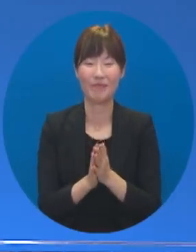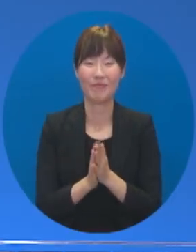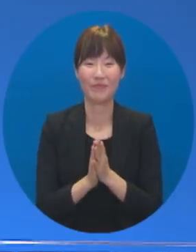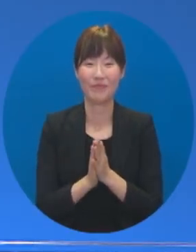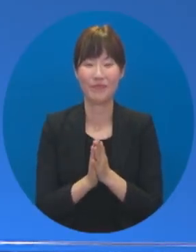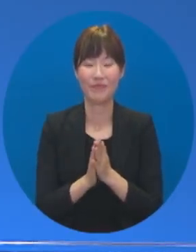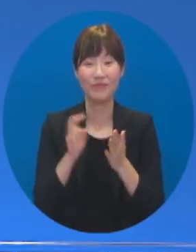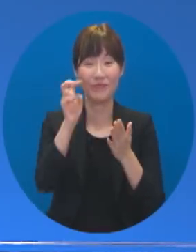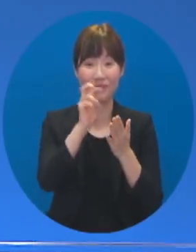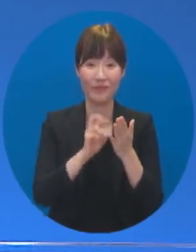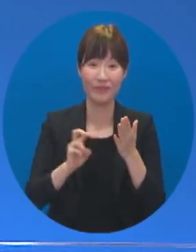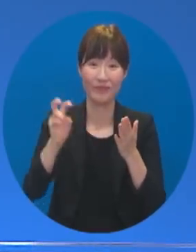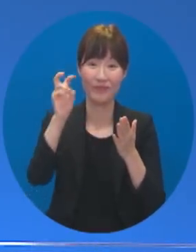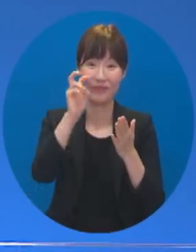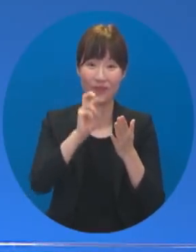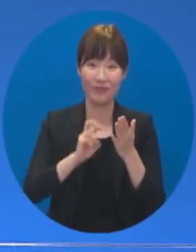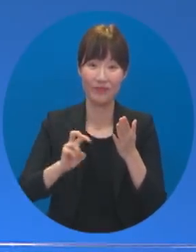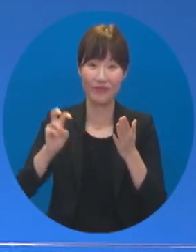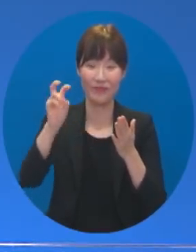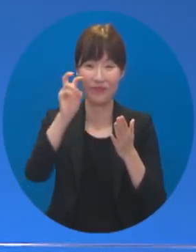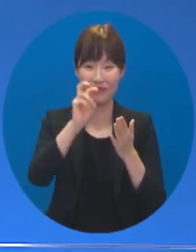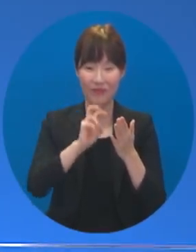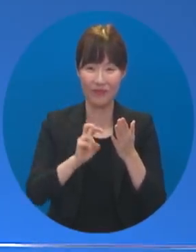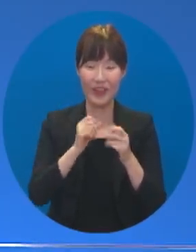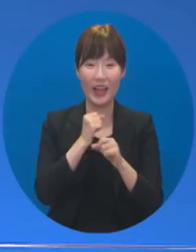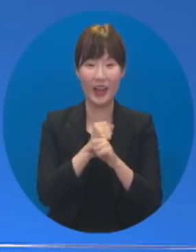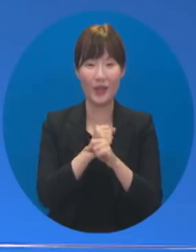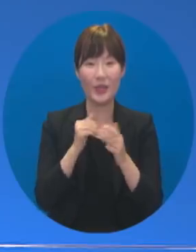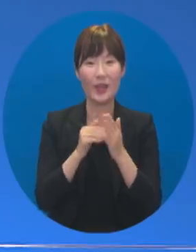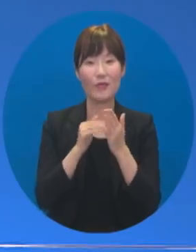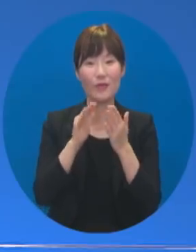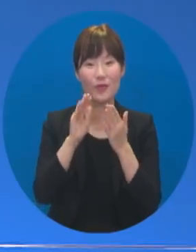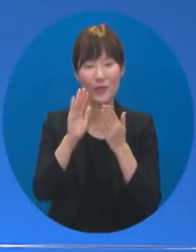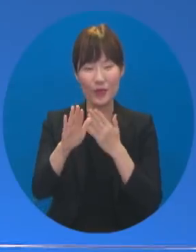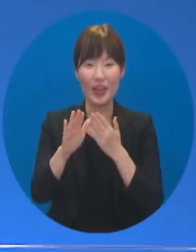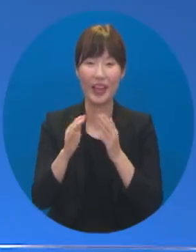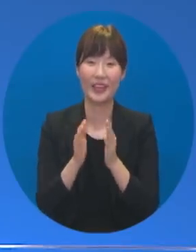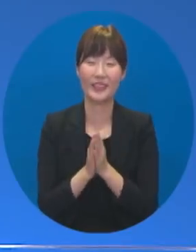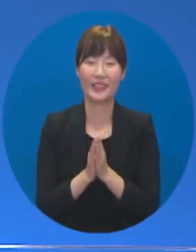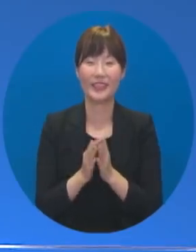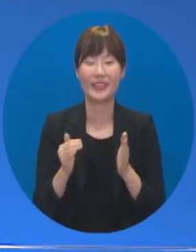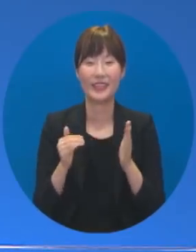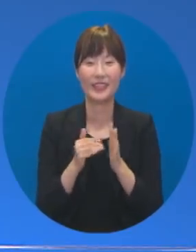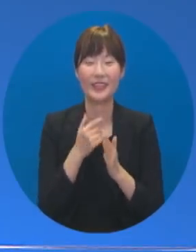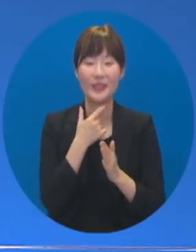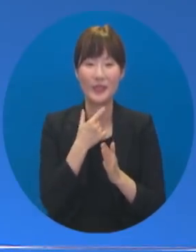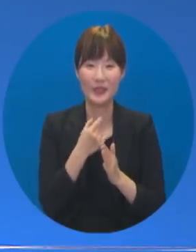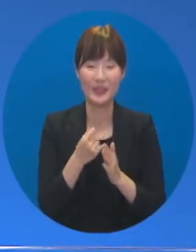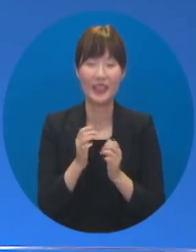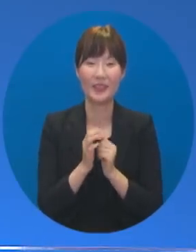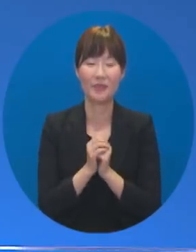찬양을 하고 마무리를 하도록 하겠습니다. 제가 가장